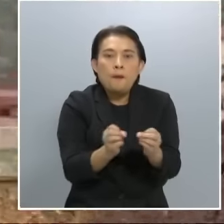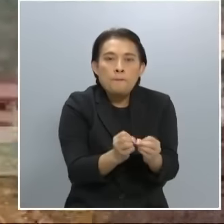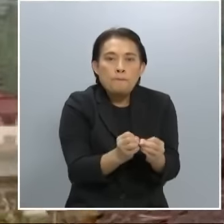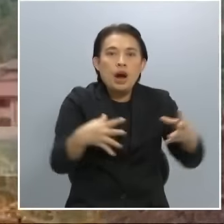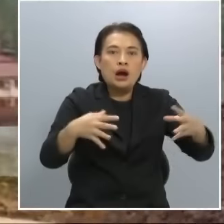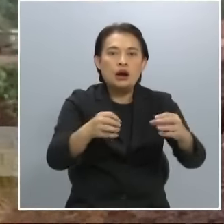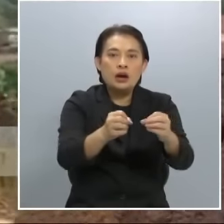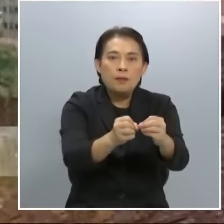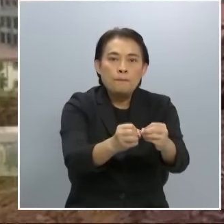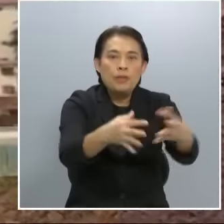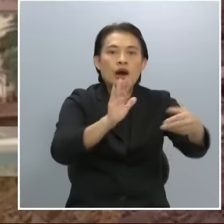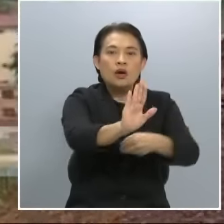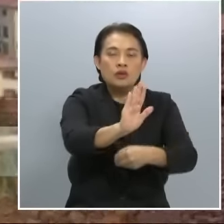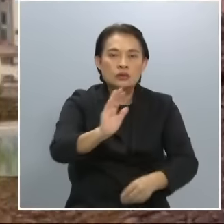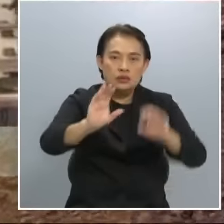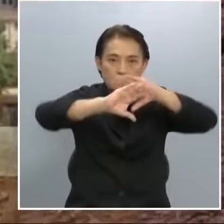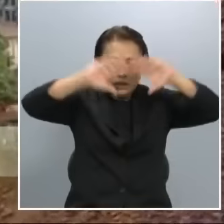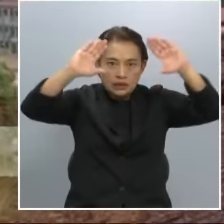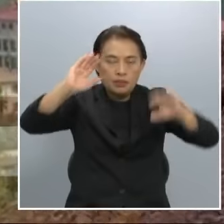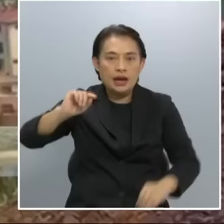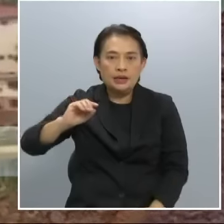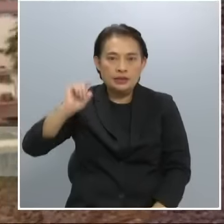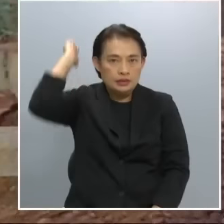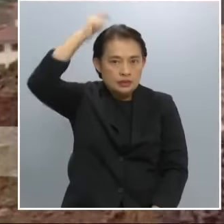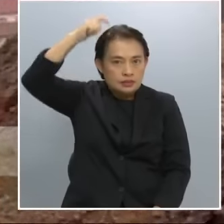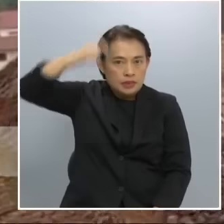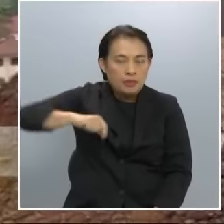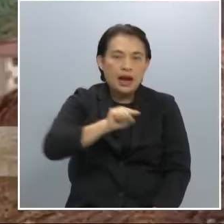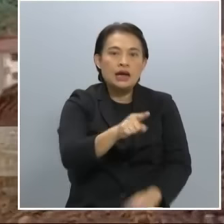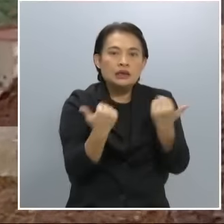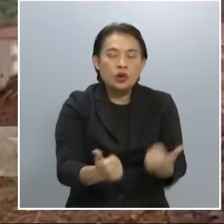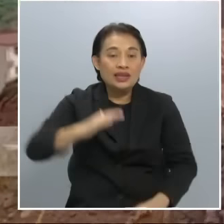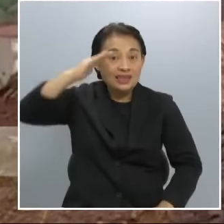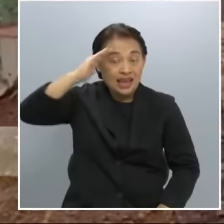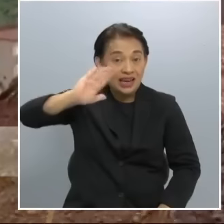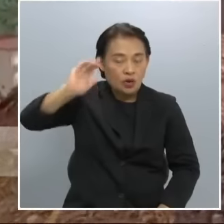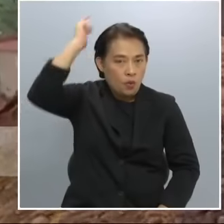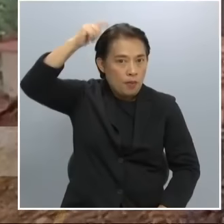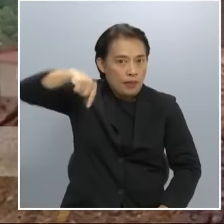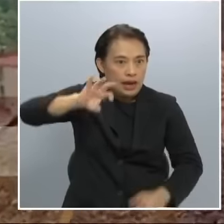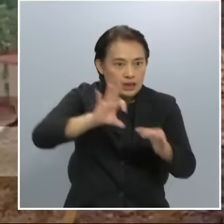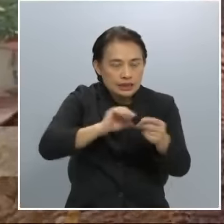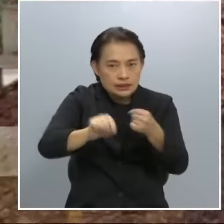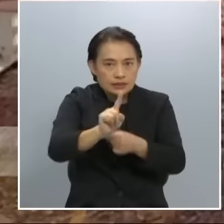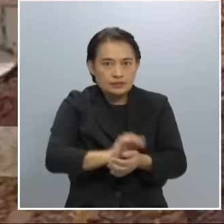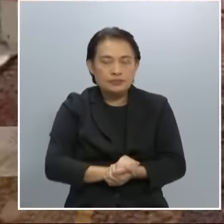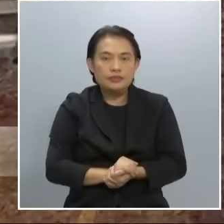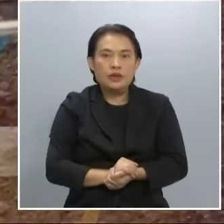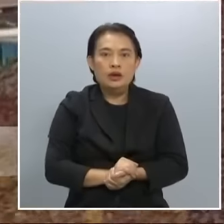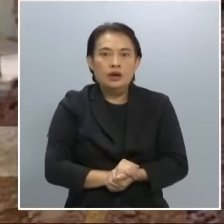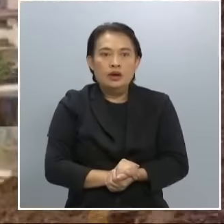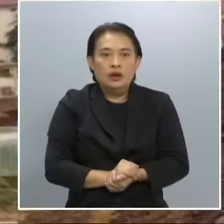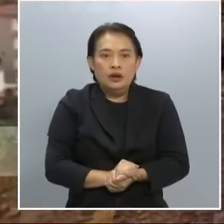ตีใส่ทหารของรัฐบาลเมียนมาทำให้กองทัพรัฐบาลเมียนมาต้องโต้ตอบด้วยการโจมตีทางอากาศ